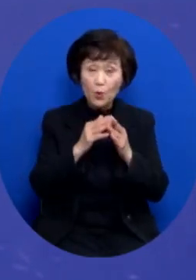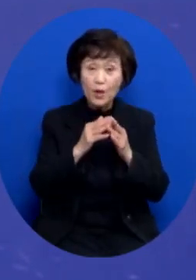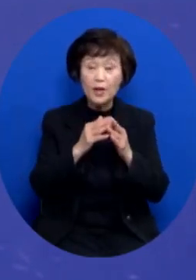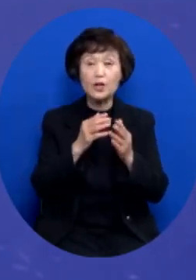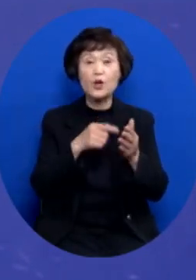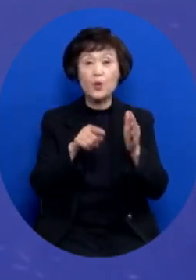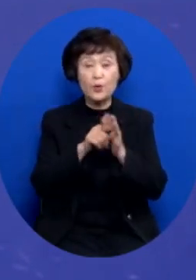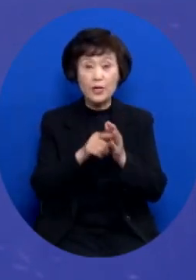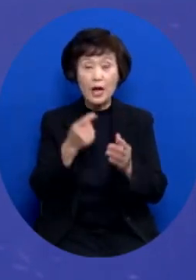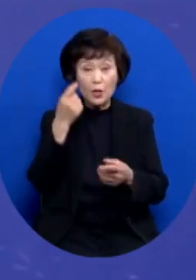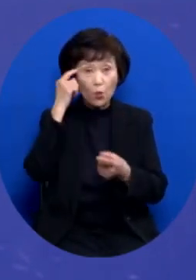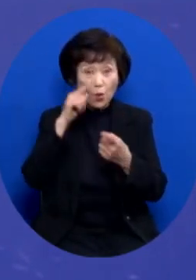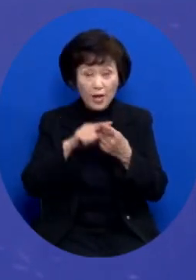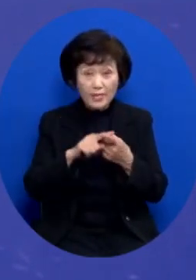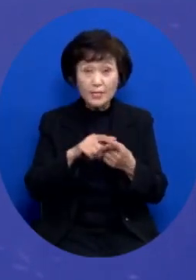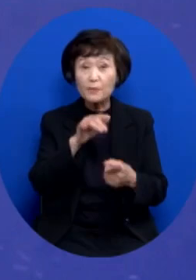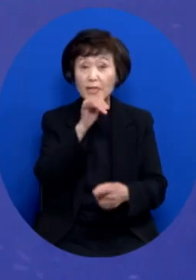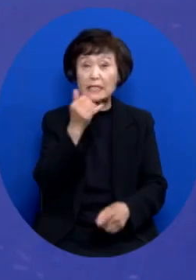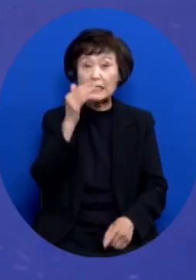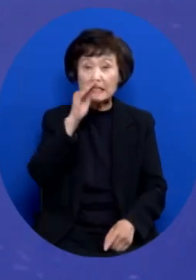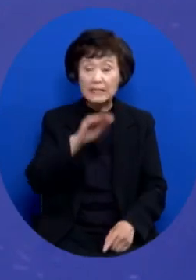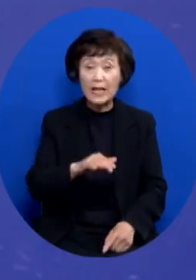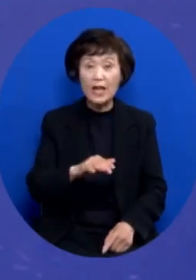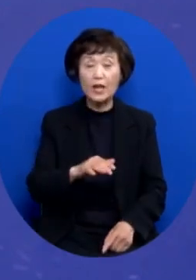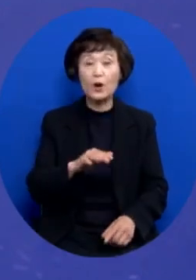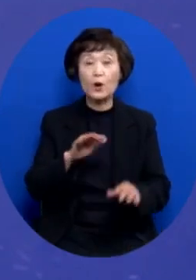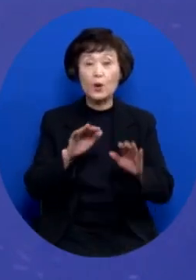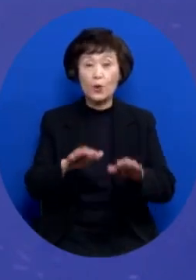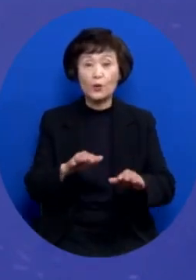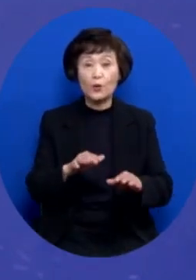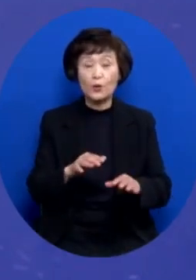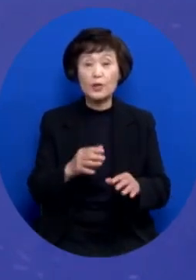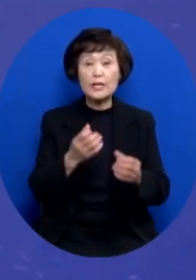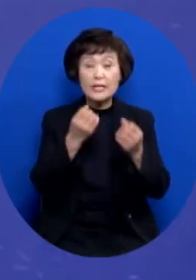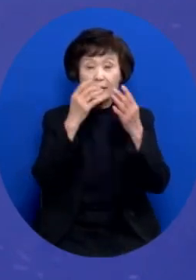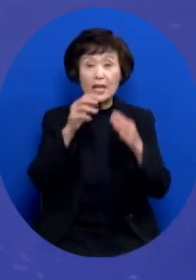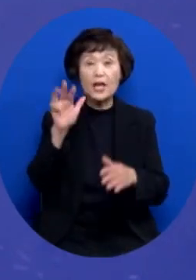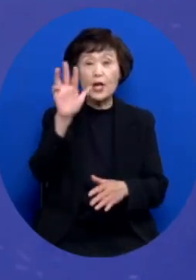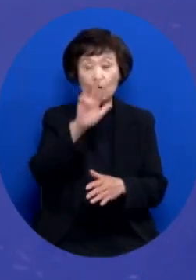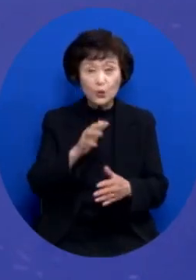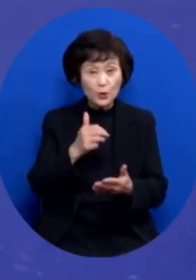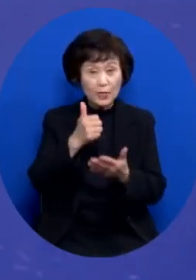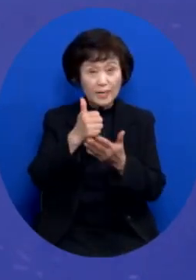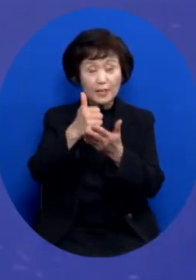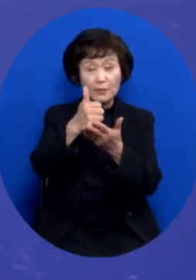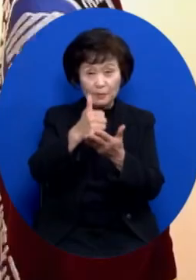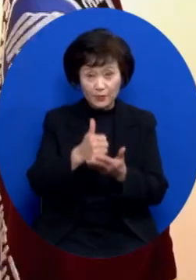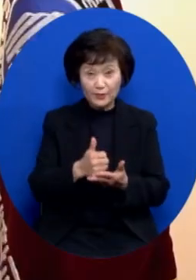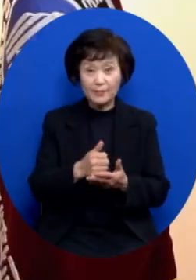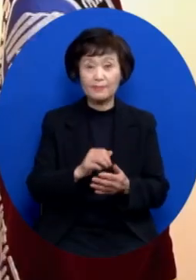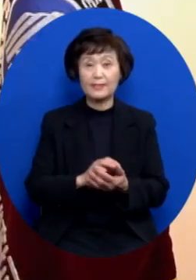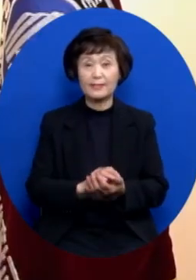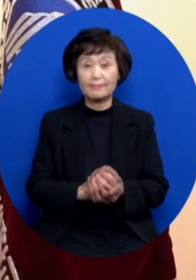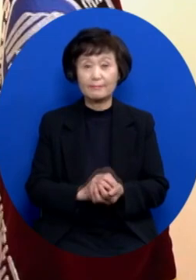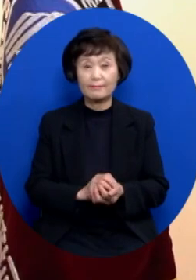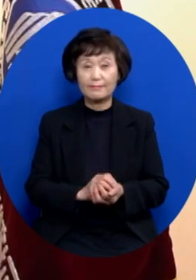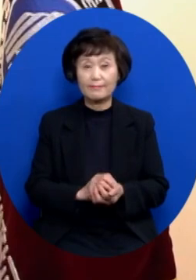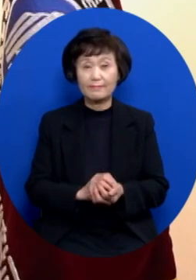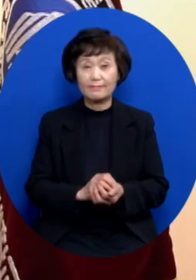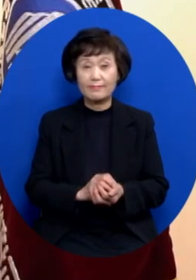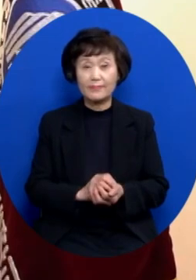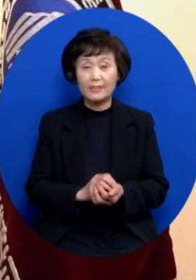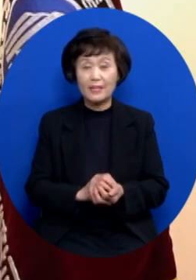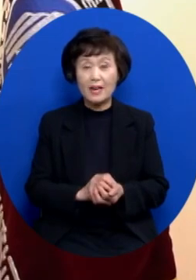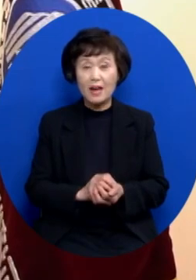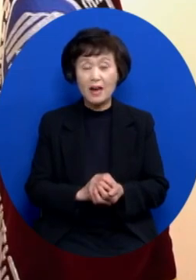있는데요. 오늘 피플앤이슈 시간에는 침신대 피영민 신임 총장을 만나봤습니다. 김동훈 기자입니다. 예, 긴